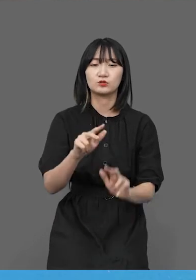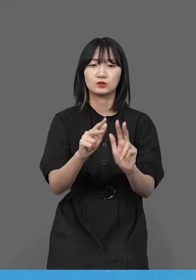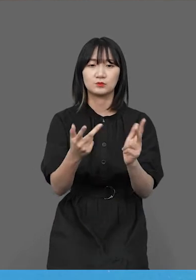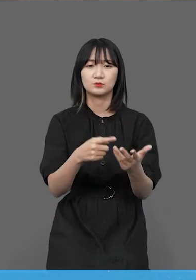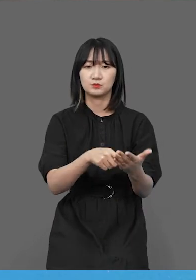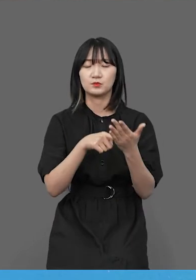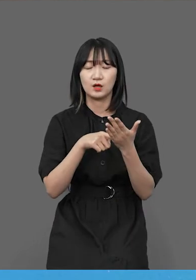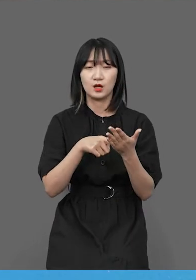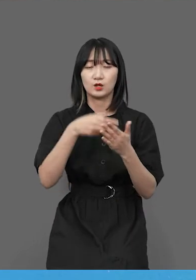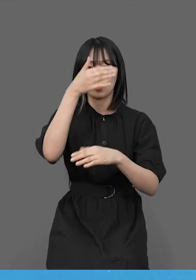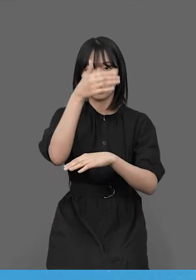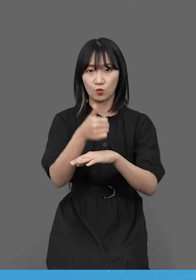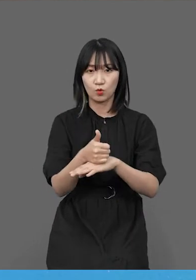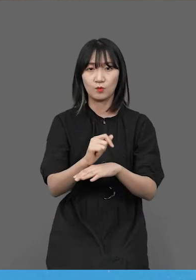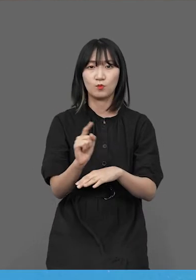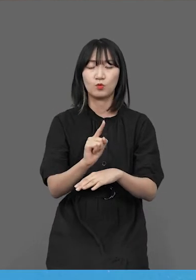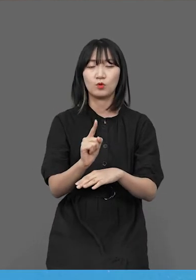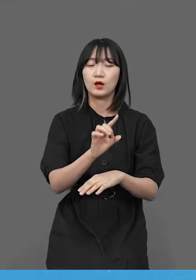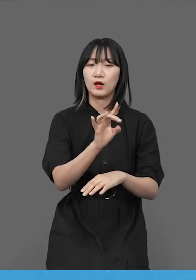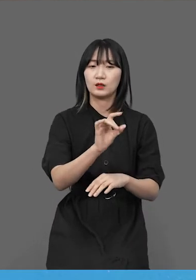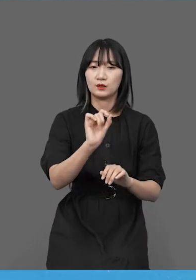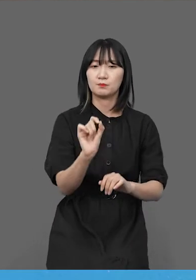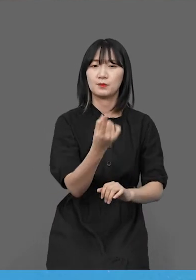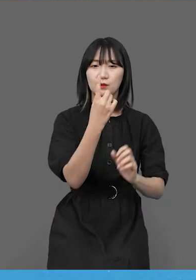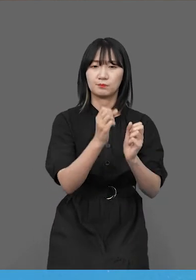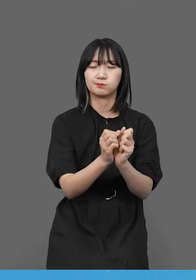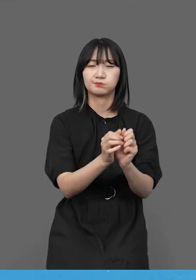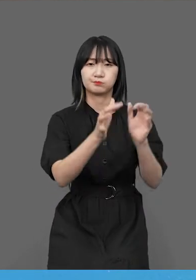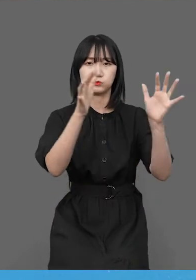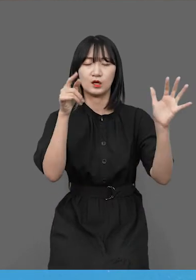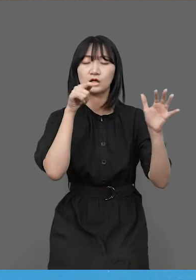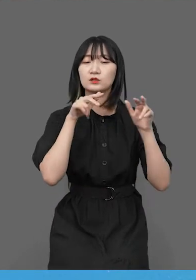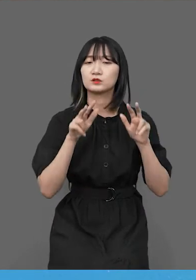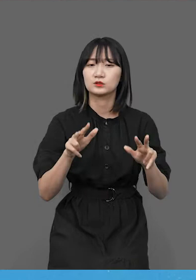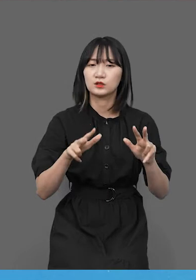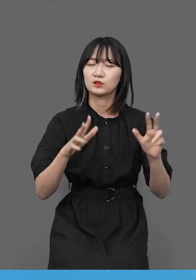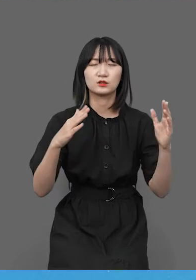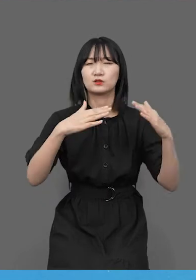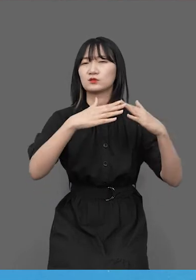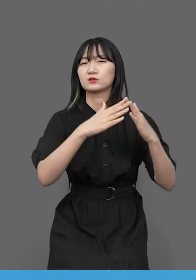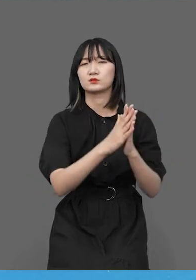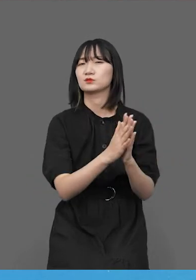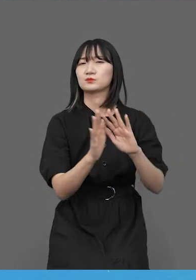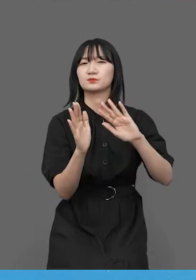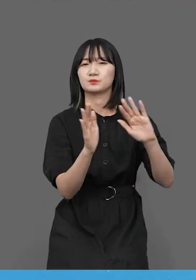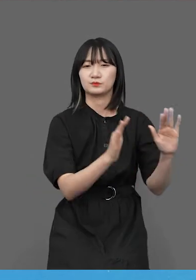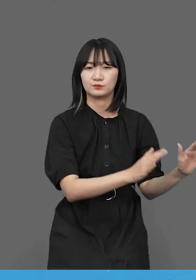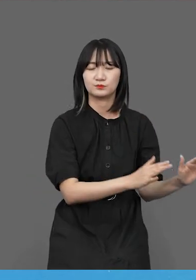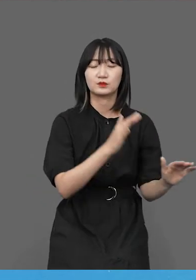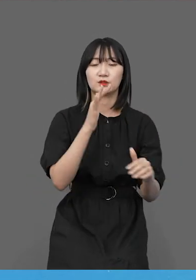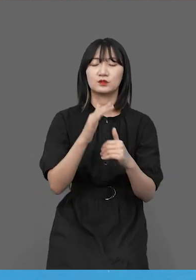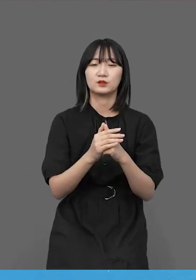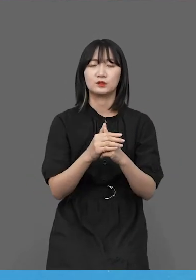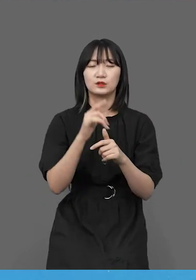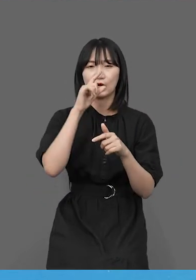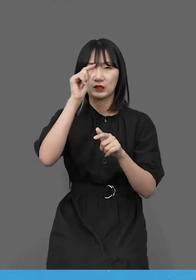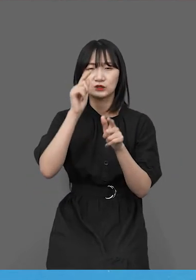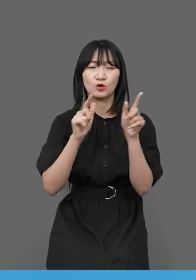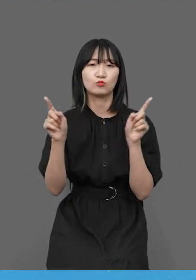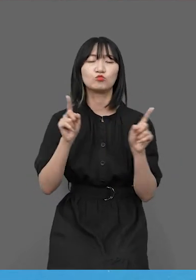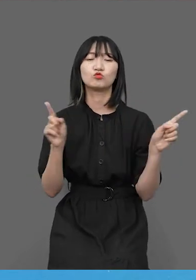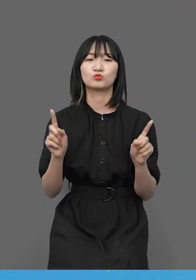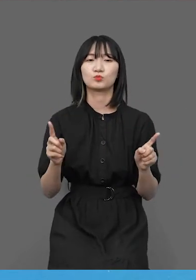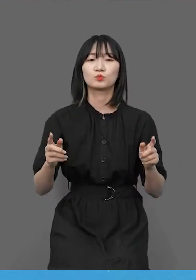대학의 결과는 단일 계통수는 이제 접어둬야 된다. 가시덤불이라고 표현해야